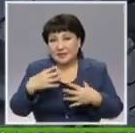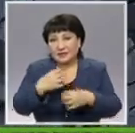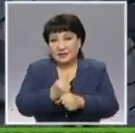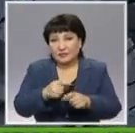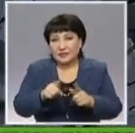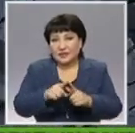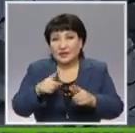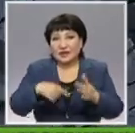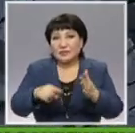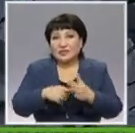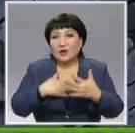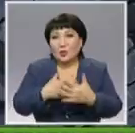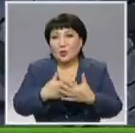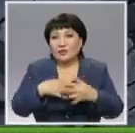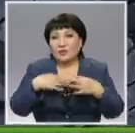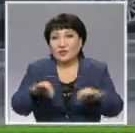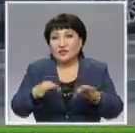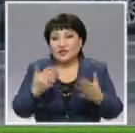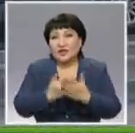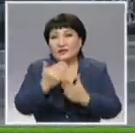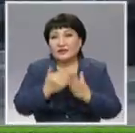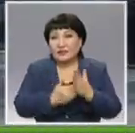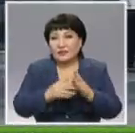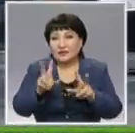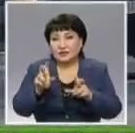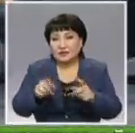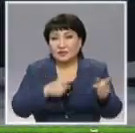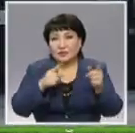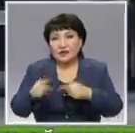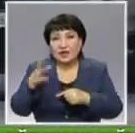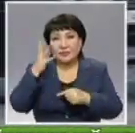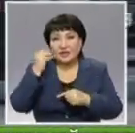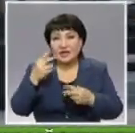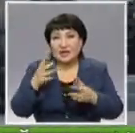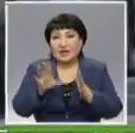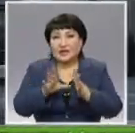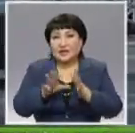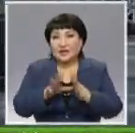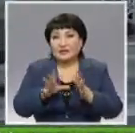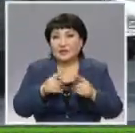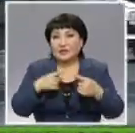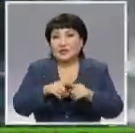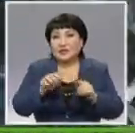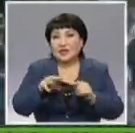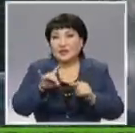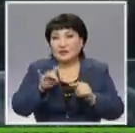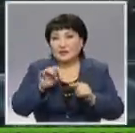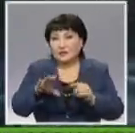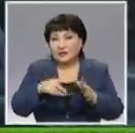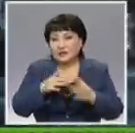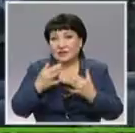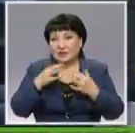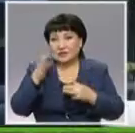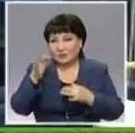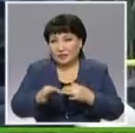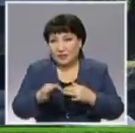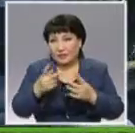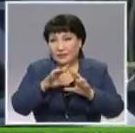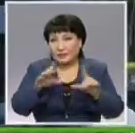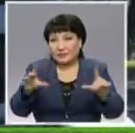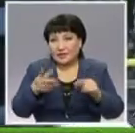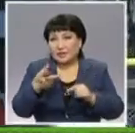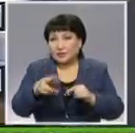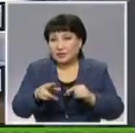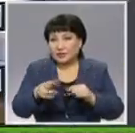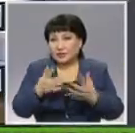қоғамдық көліктерде жаңа регламент аясына көшпек. Әйтсе де Алматы электротранс басшылығының айтуынша жаңа талапқа мойынсұну мекеме үшін біраз шығын